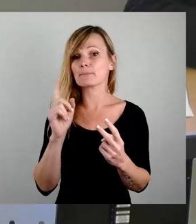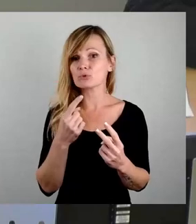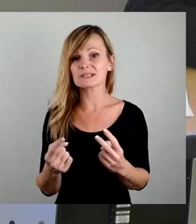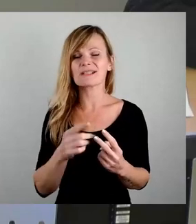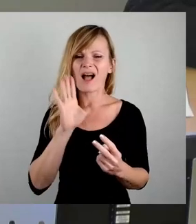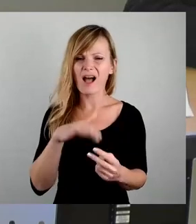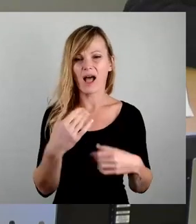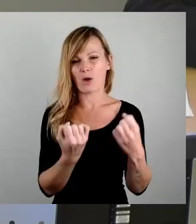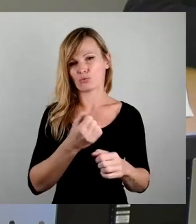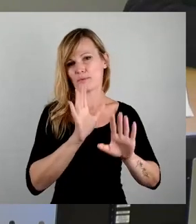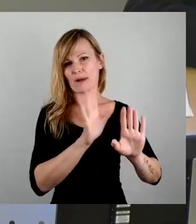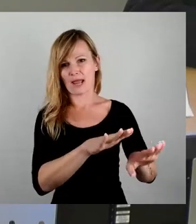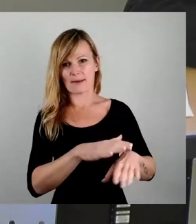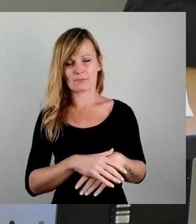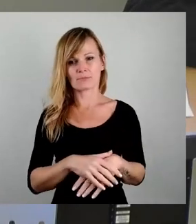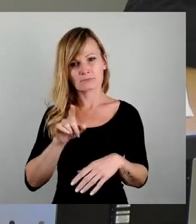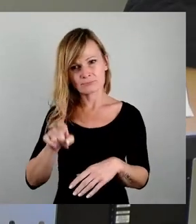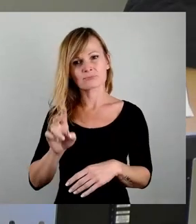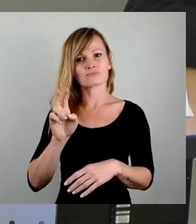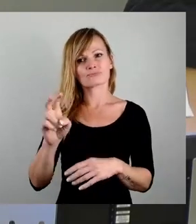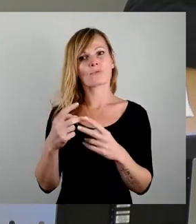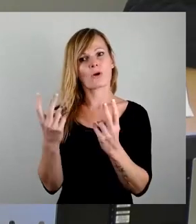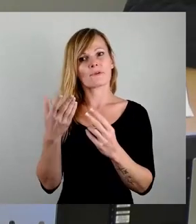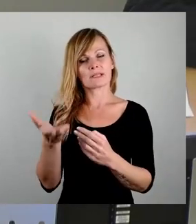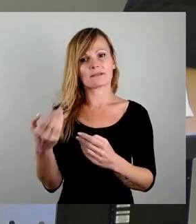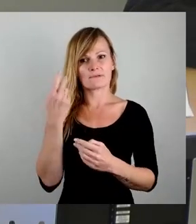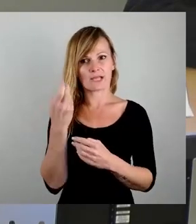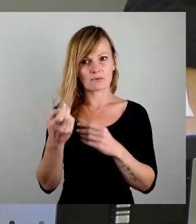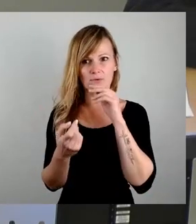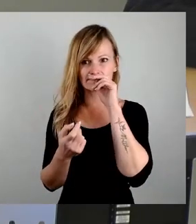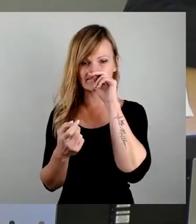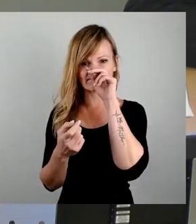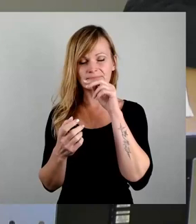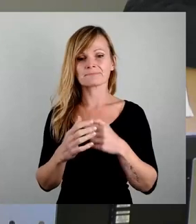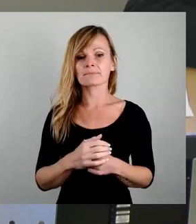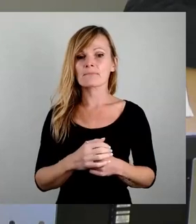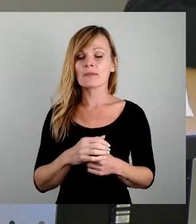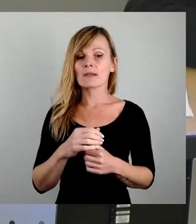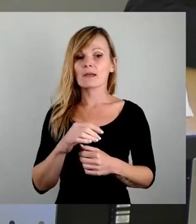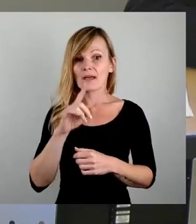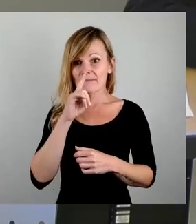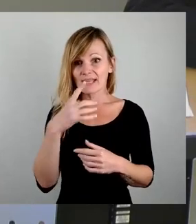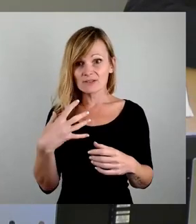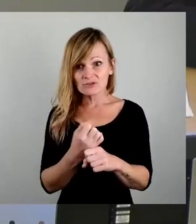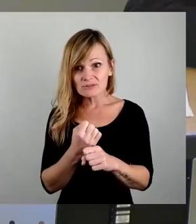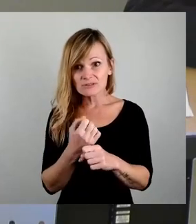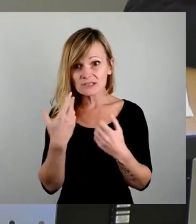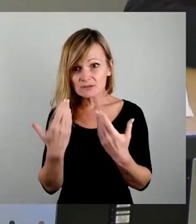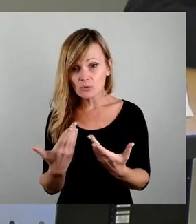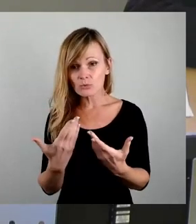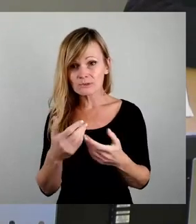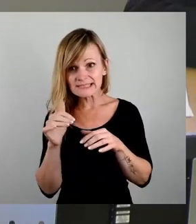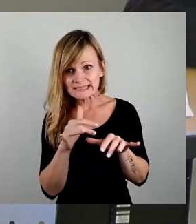möglichst stehen zu lassen und diesen Weg mit dem öffentlichen Nahverkehr zurückzulegen. Und wenn wir sie dafür gewinnen müssen, müssen wir dieser Gruppe